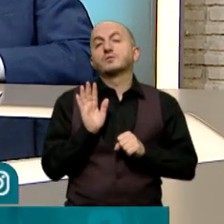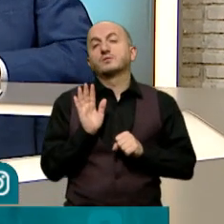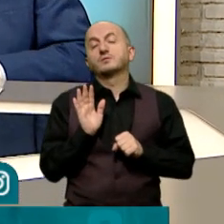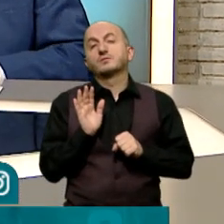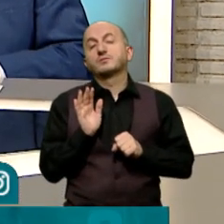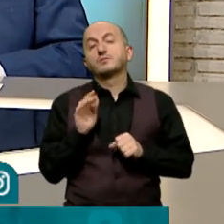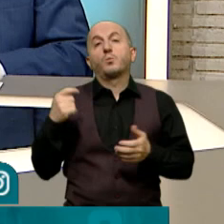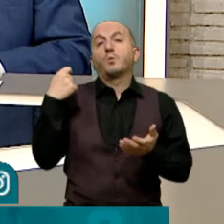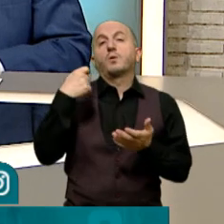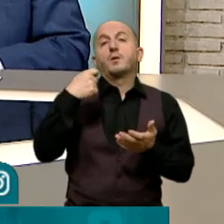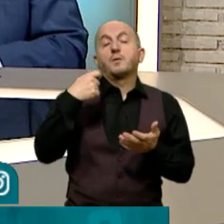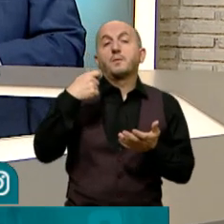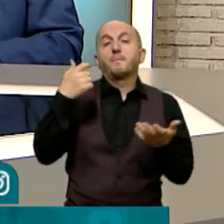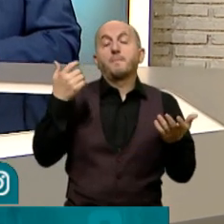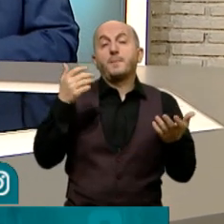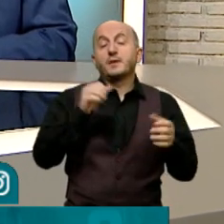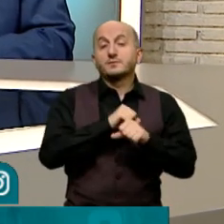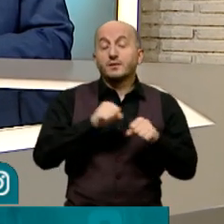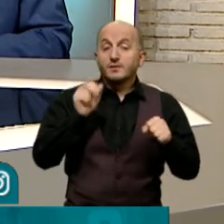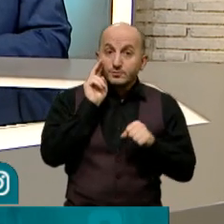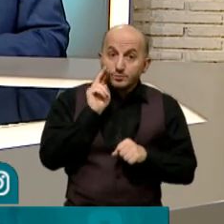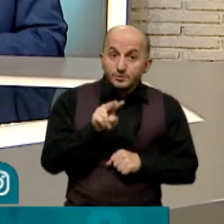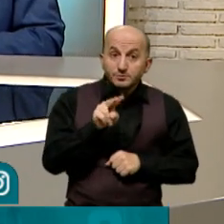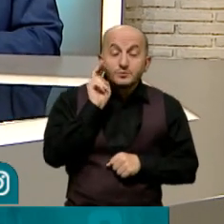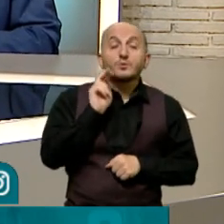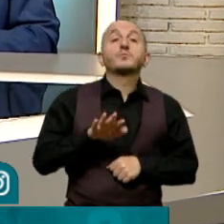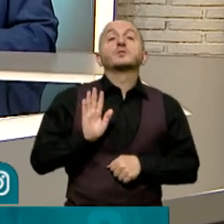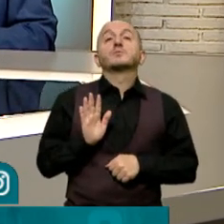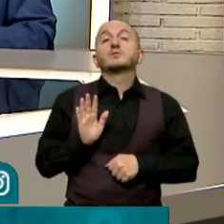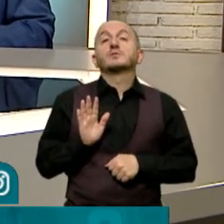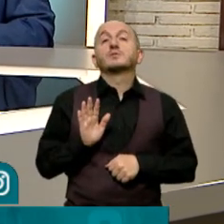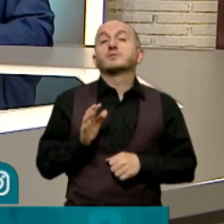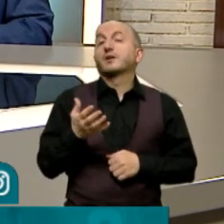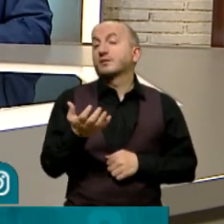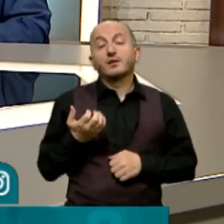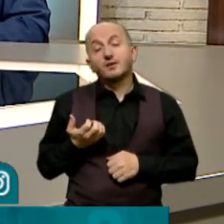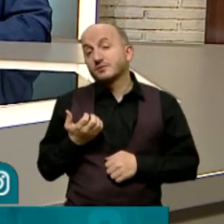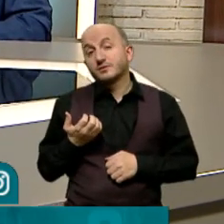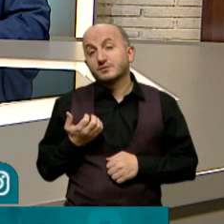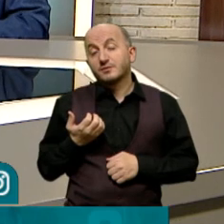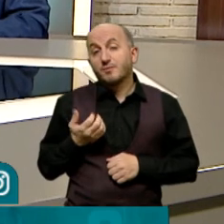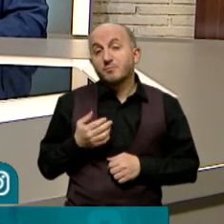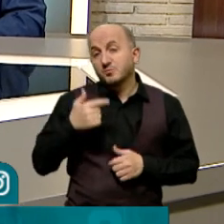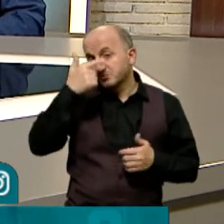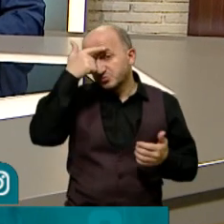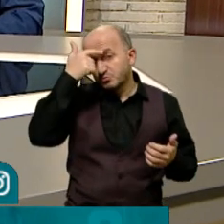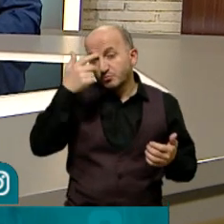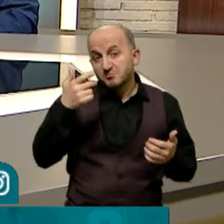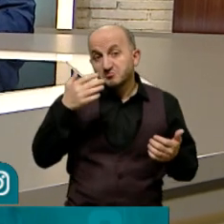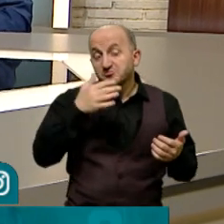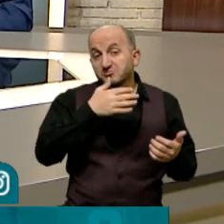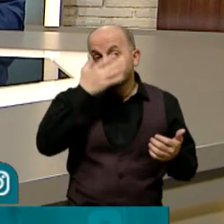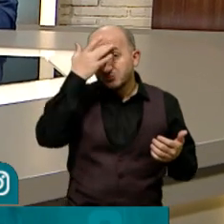de, yani karşı siz bir zarar görecek misiniz, görmeyecek misiniz, ne kadar alacaksınız? Böyle bunlar bir meçhuliyet var.